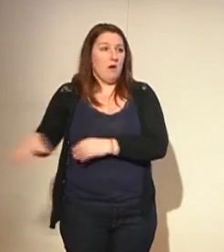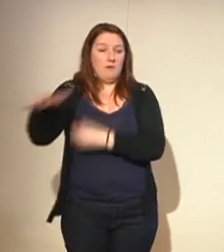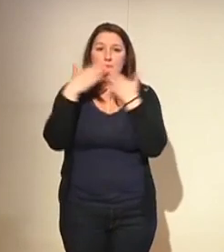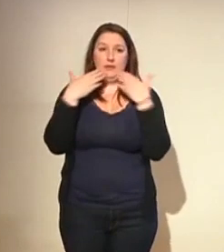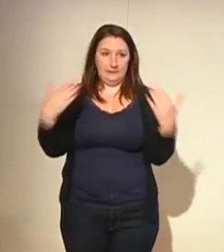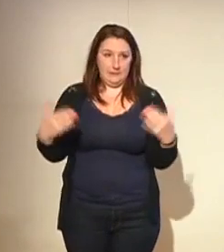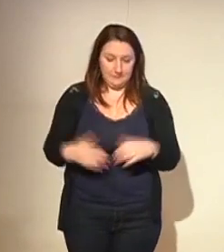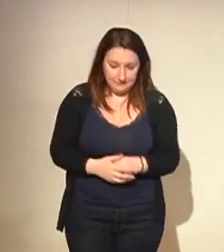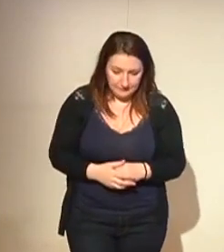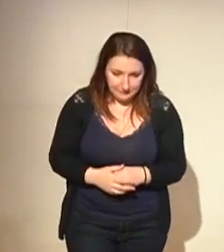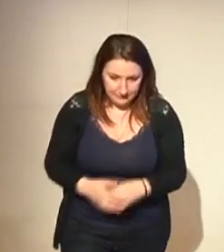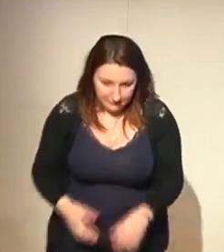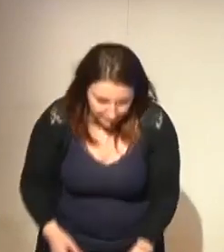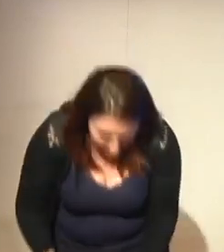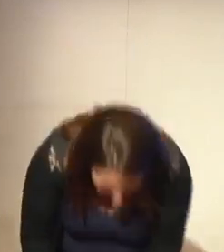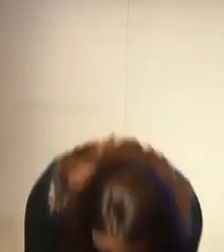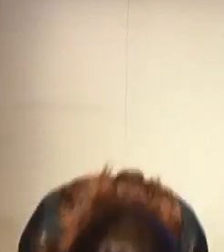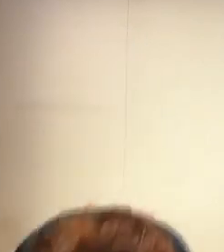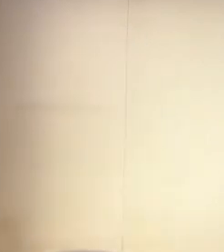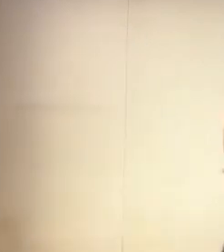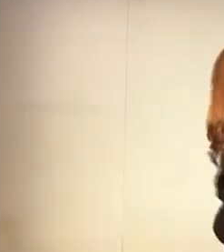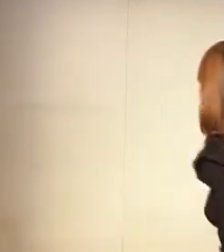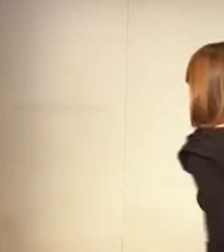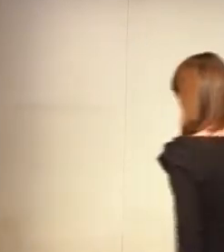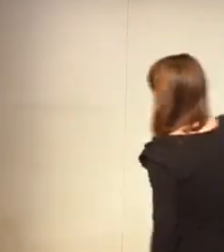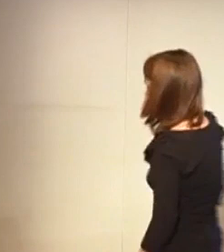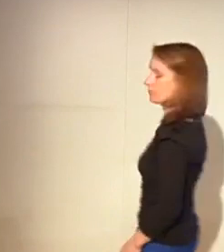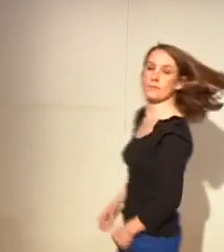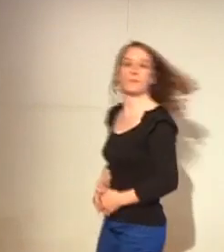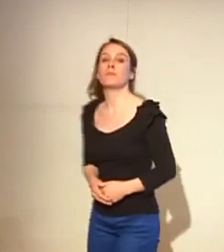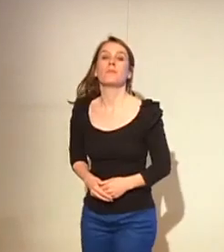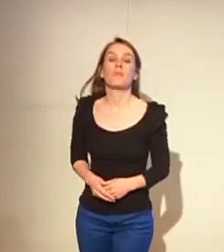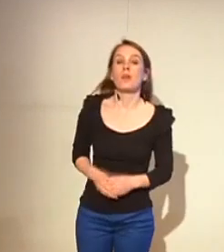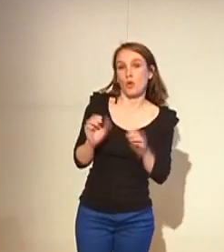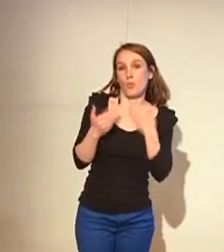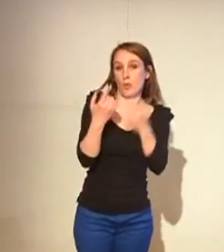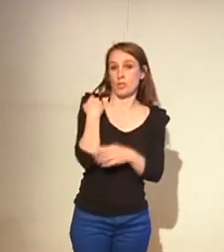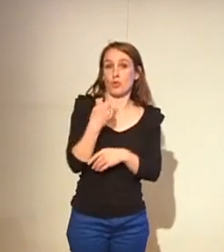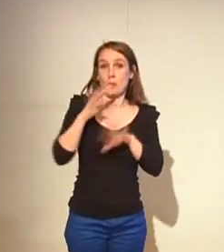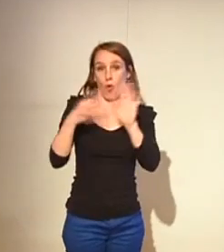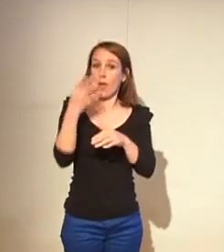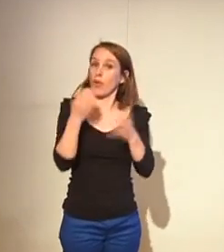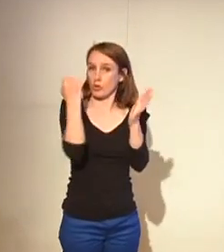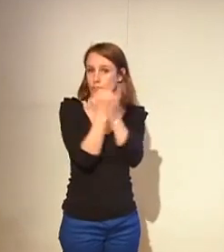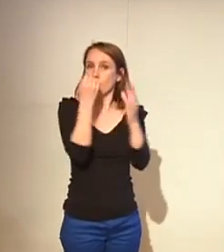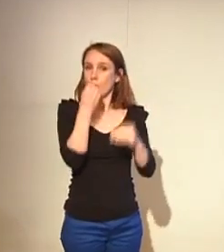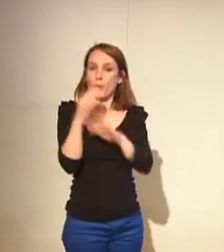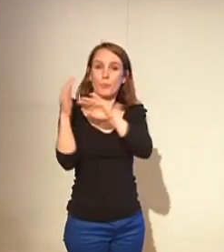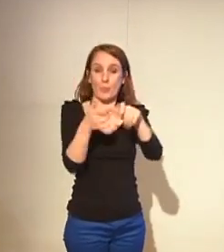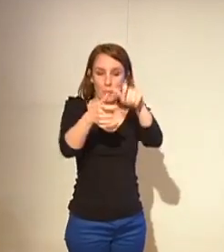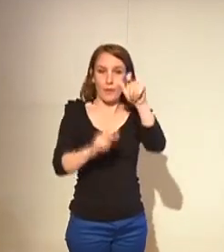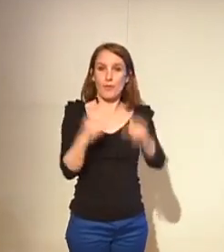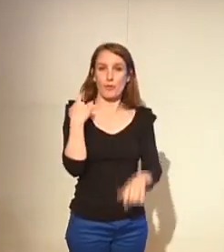merci c'est délibération 14 est adopté nous passons à la